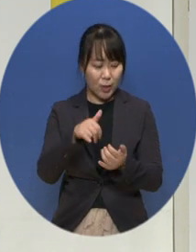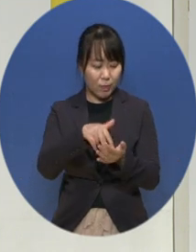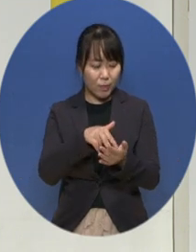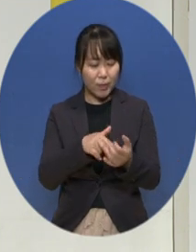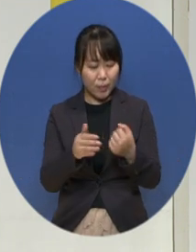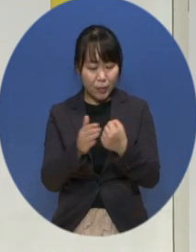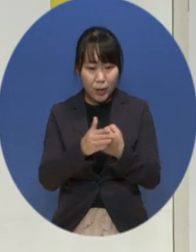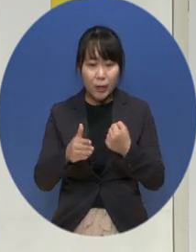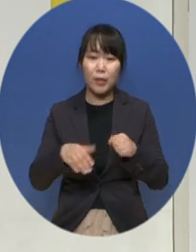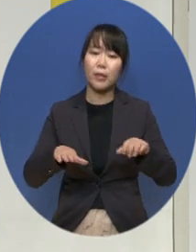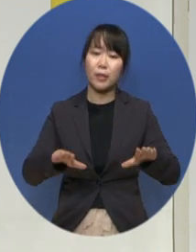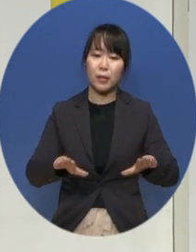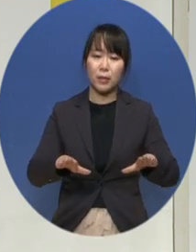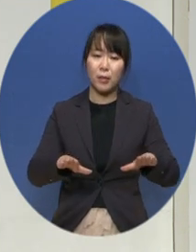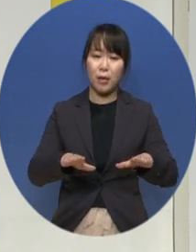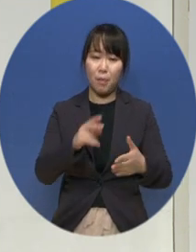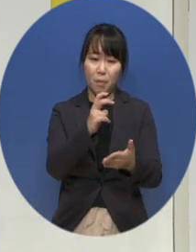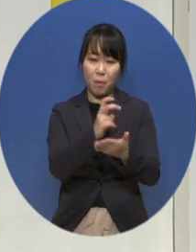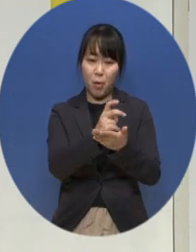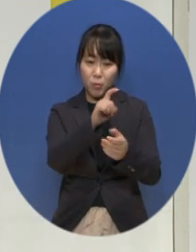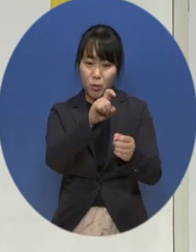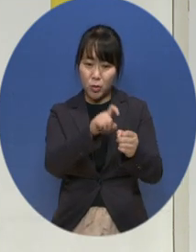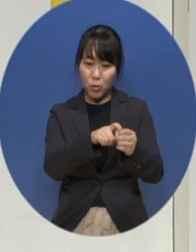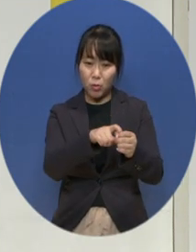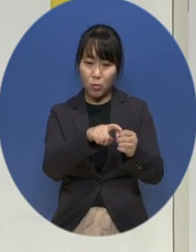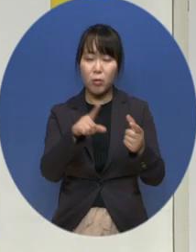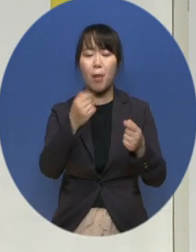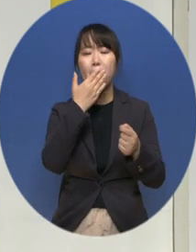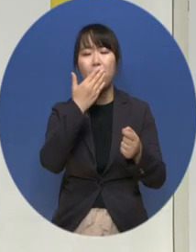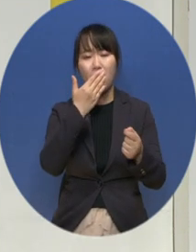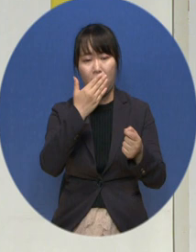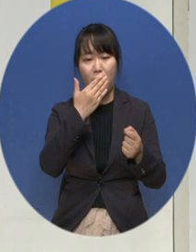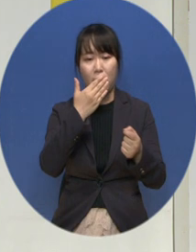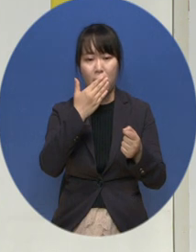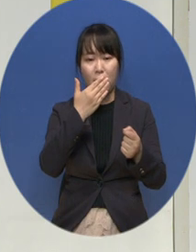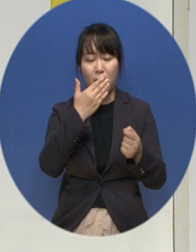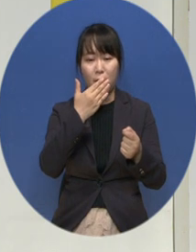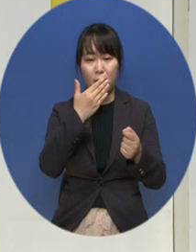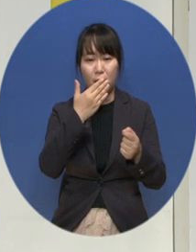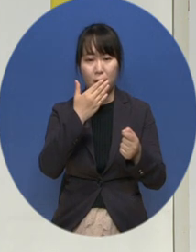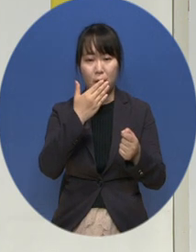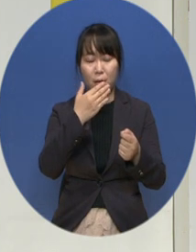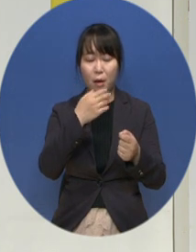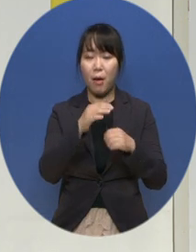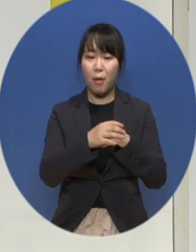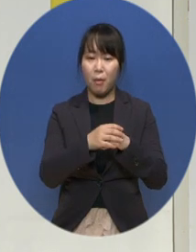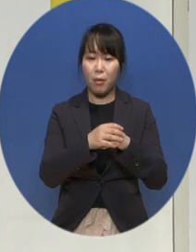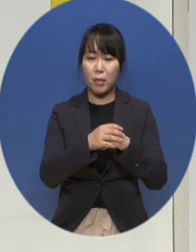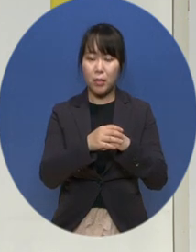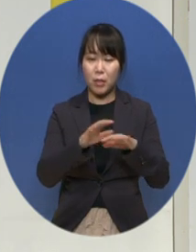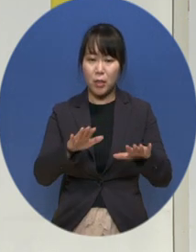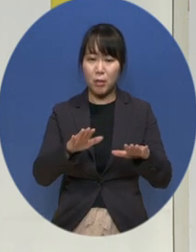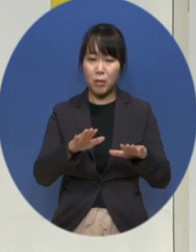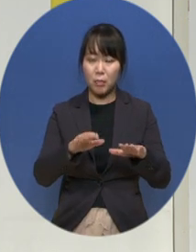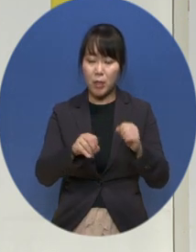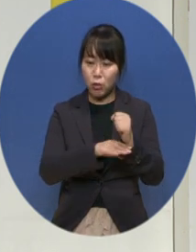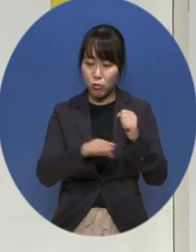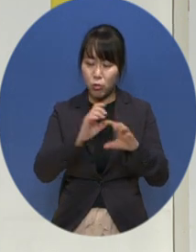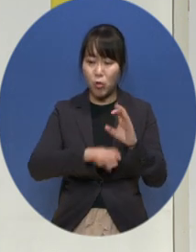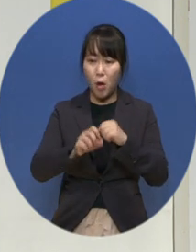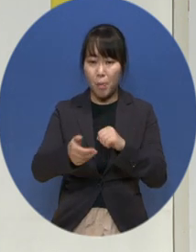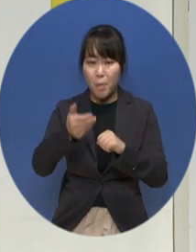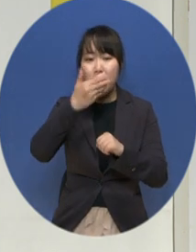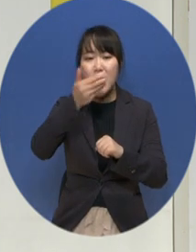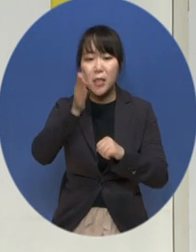지금 법률적으로 도 물론 그렇게 할 수 있습니다 양이온 기준을 판 자들이 높여야 되겠지만 예 그 높이는 것과 함께